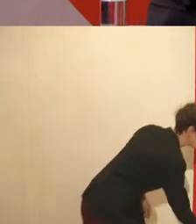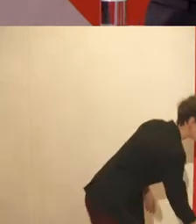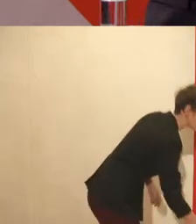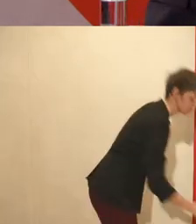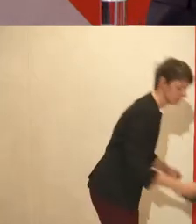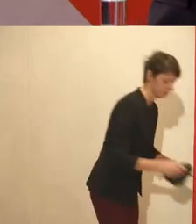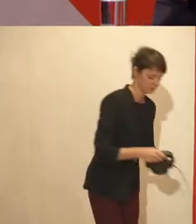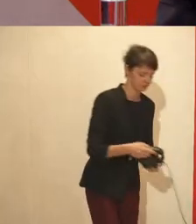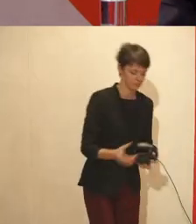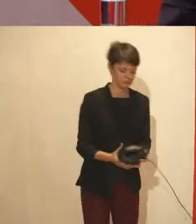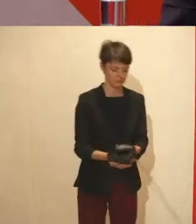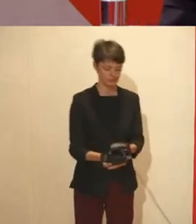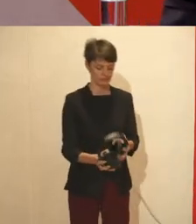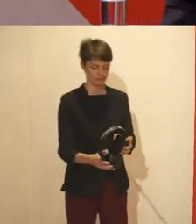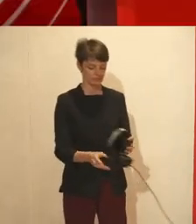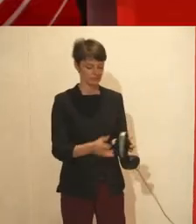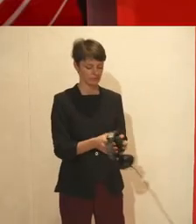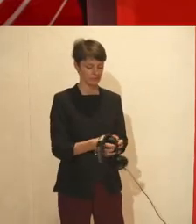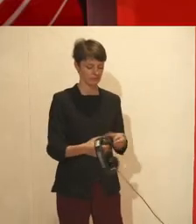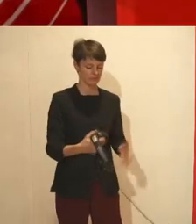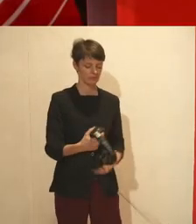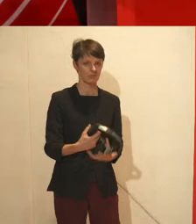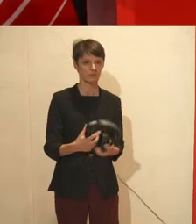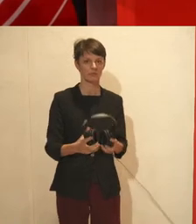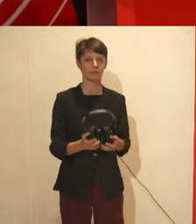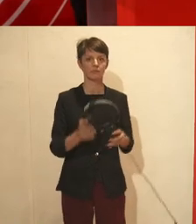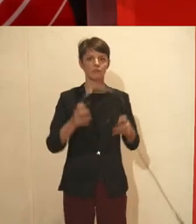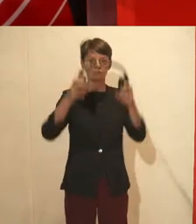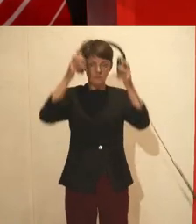was was ist was ist schiefgelaufen